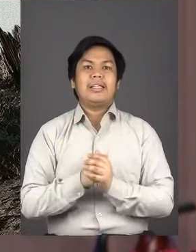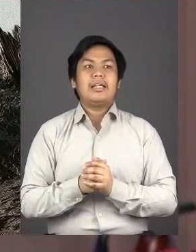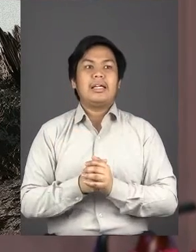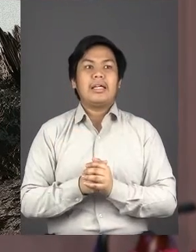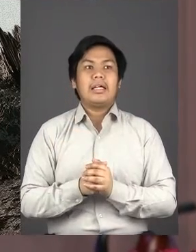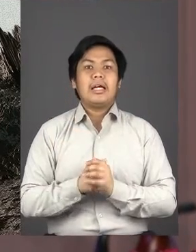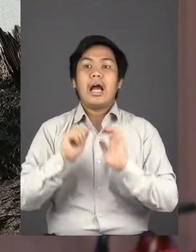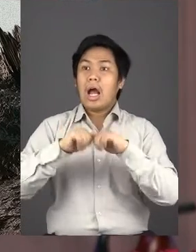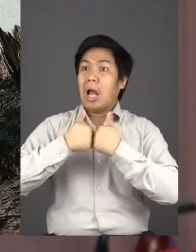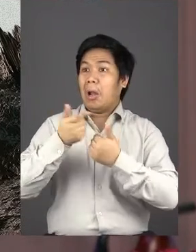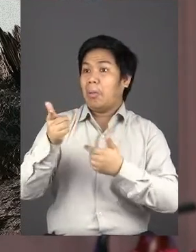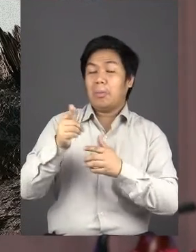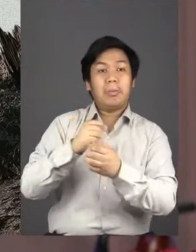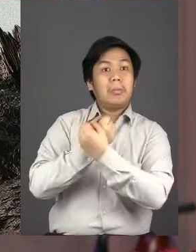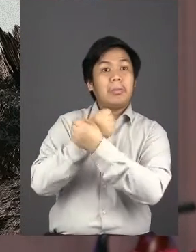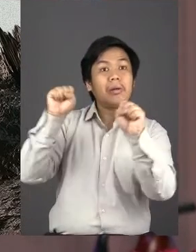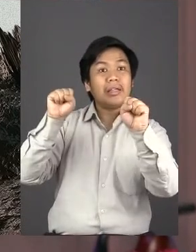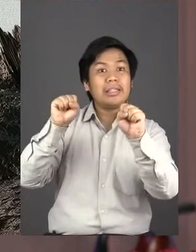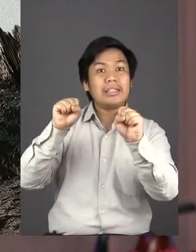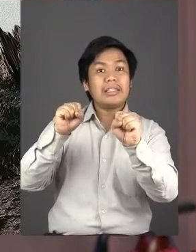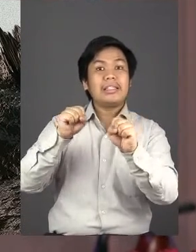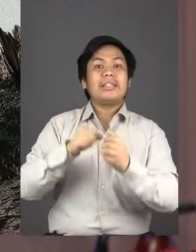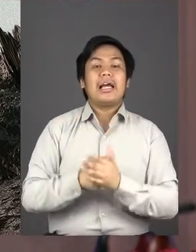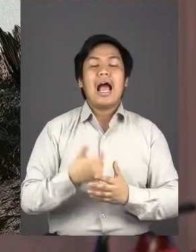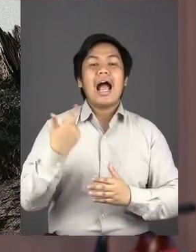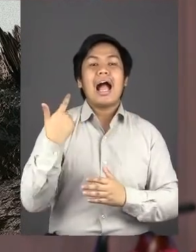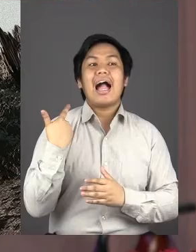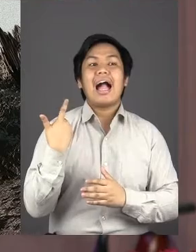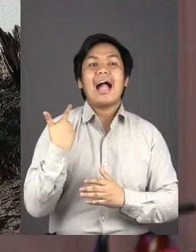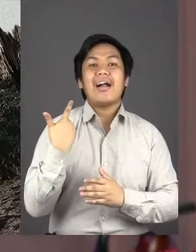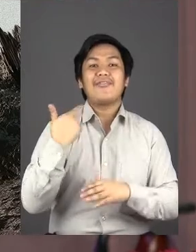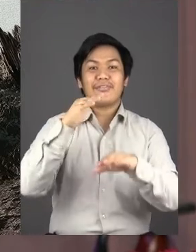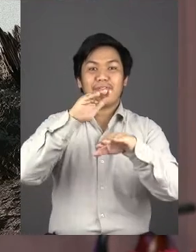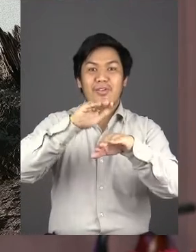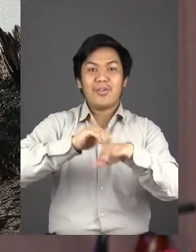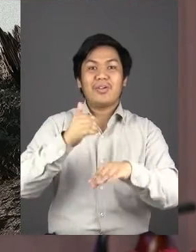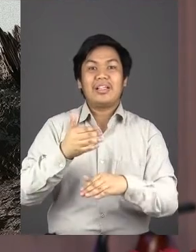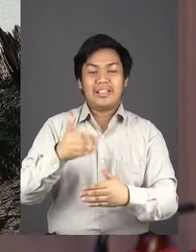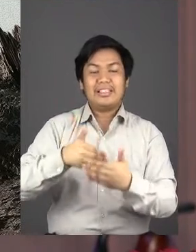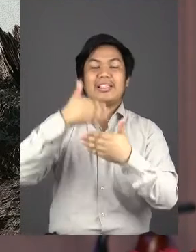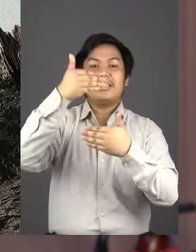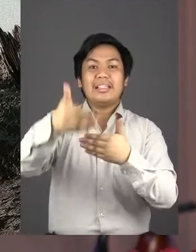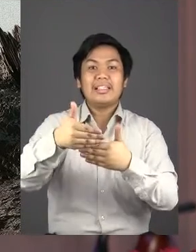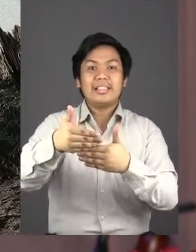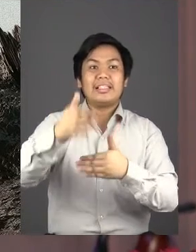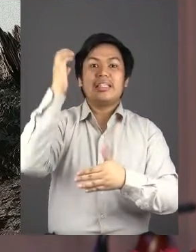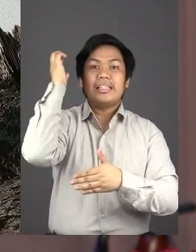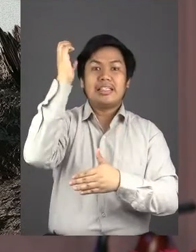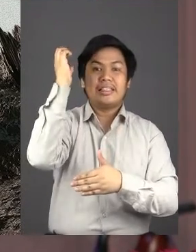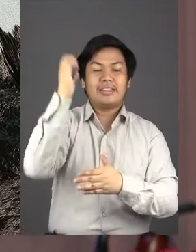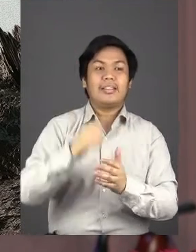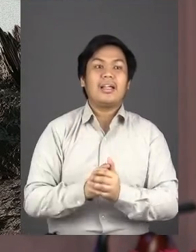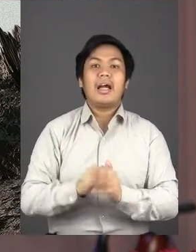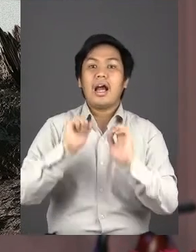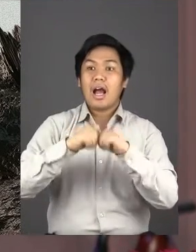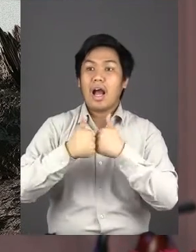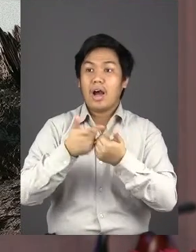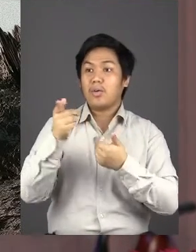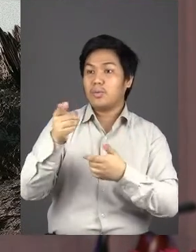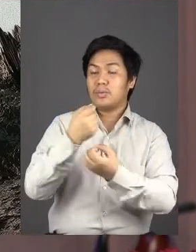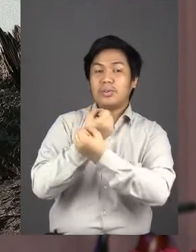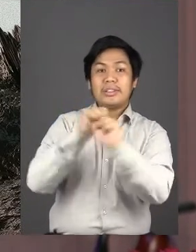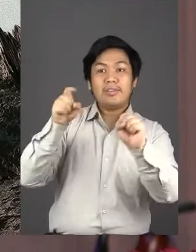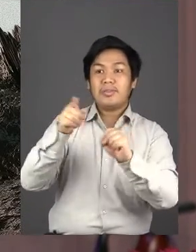sila maliligtas? Kaya nga may panawagan sa atin mamaya na evangelistic. Paano maliligtas yung mga